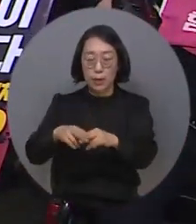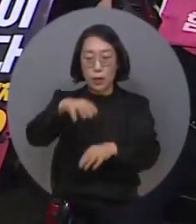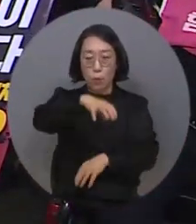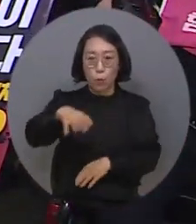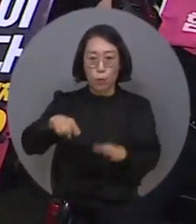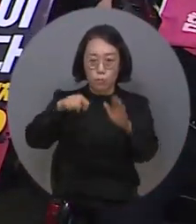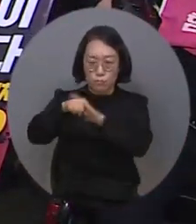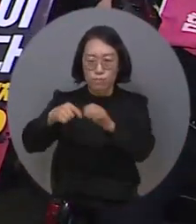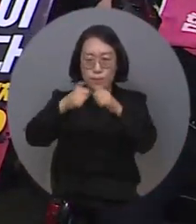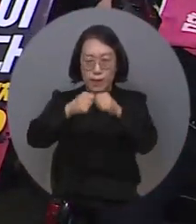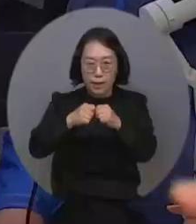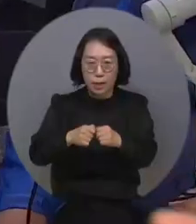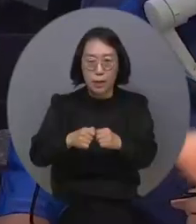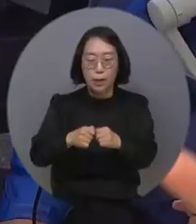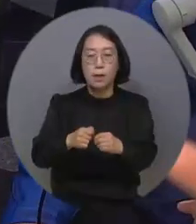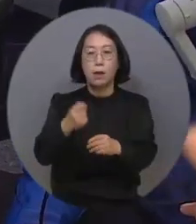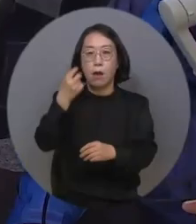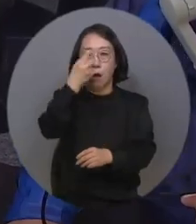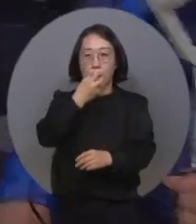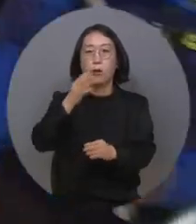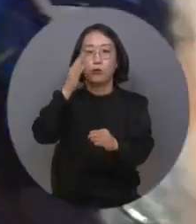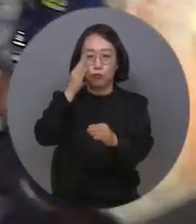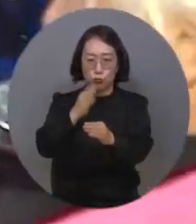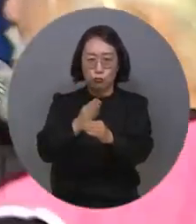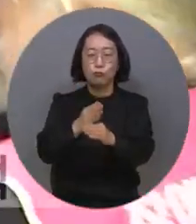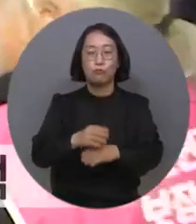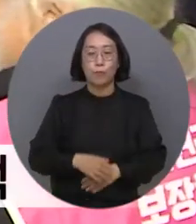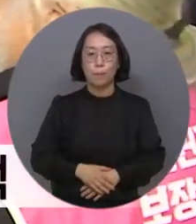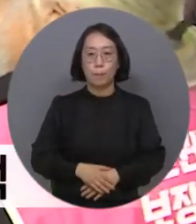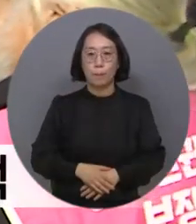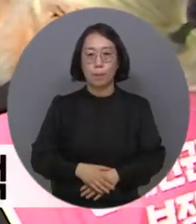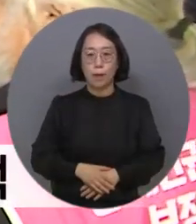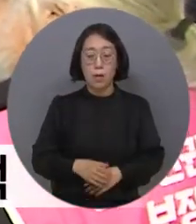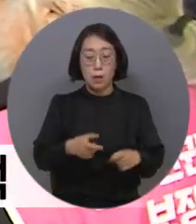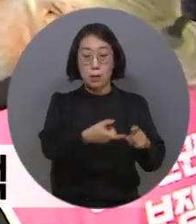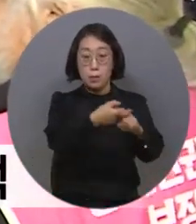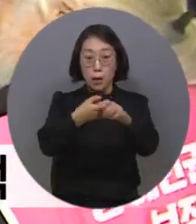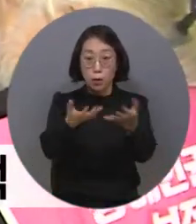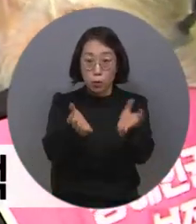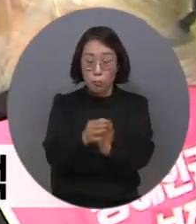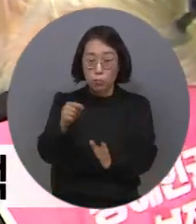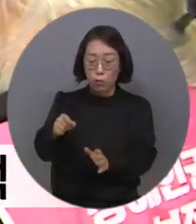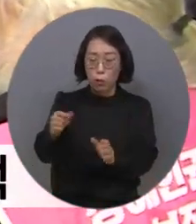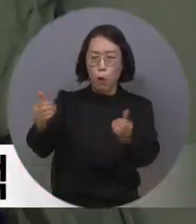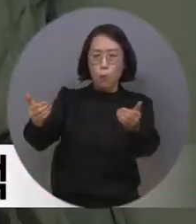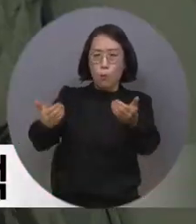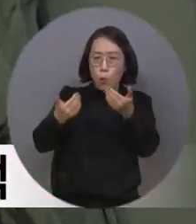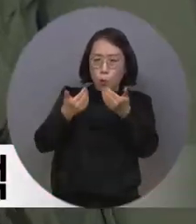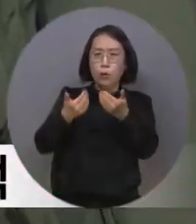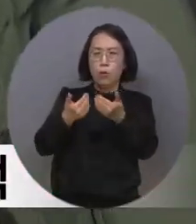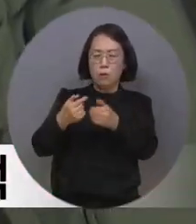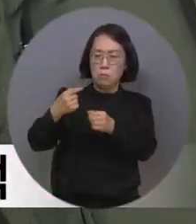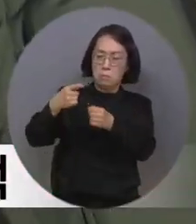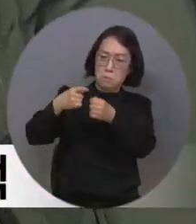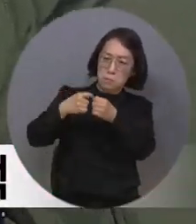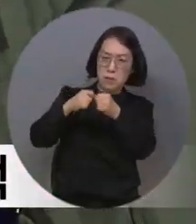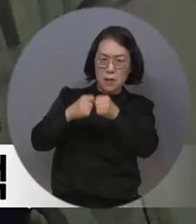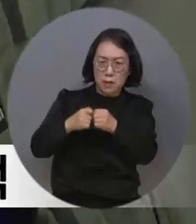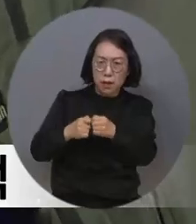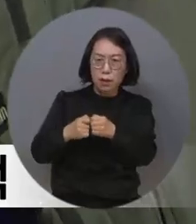현장조사 등을 진행하고 있는 것으로 확인됐습니다. 전장현은 해당 조사를 표적조사라고 비판하고